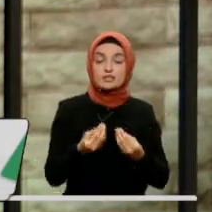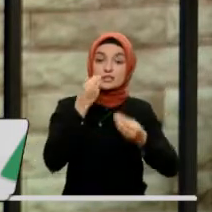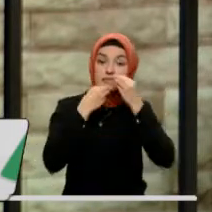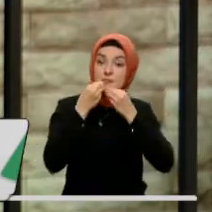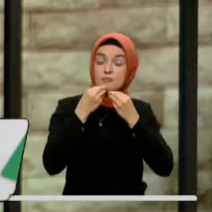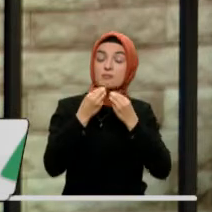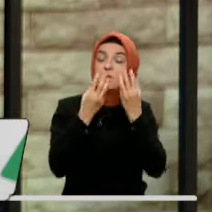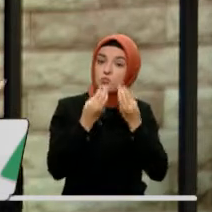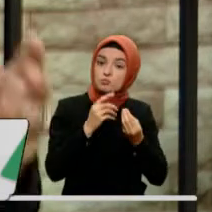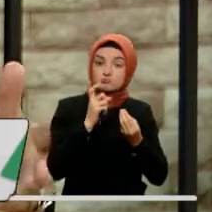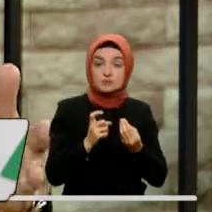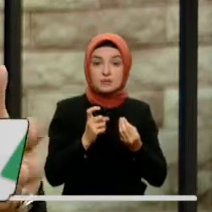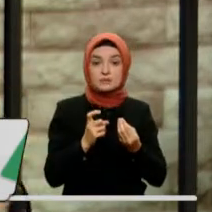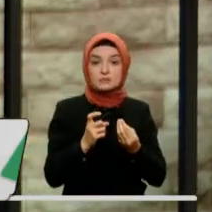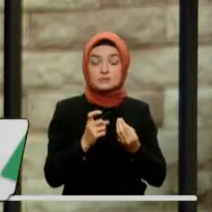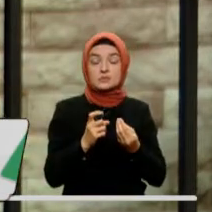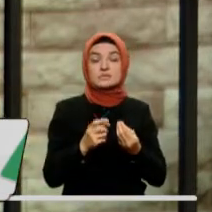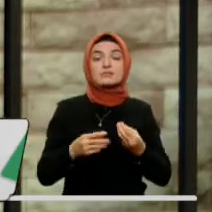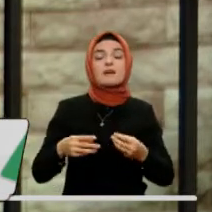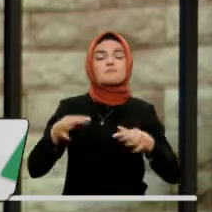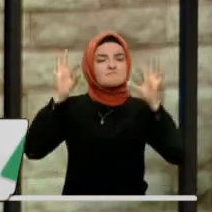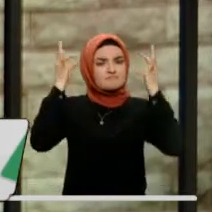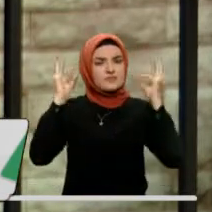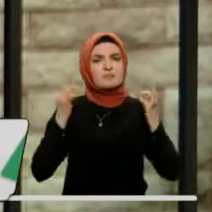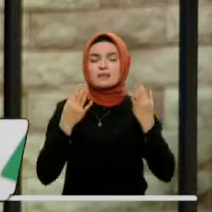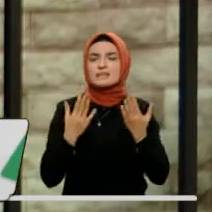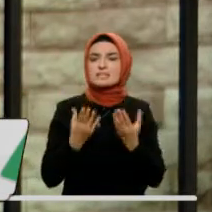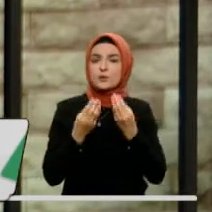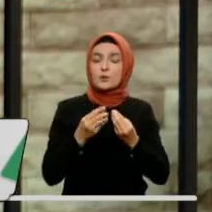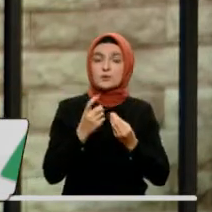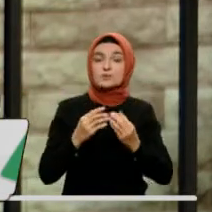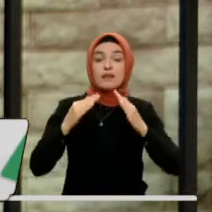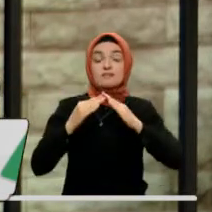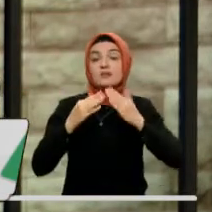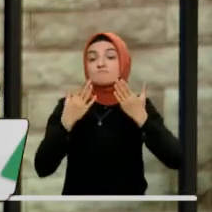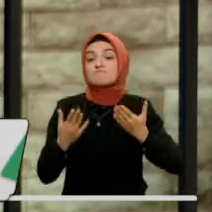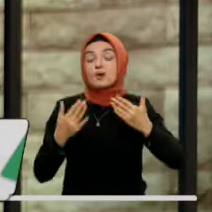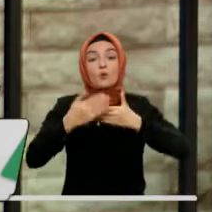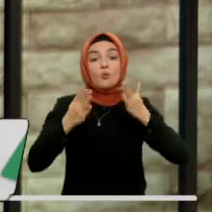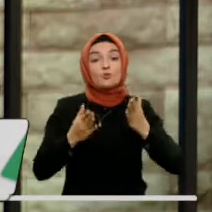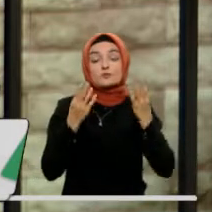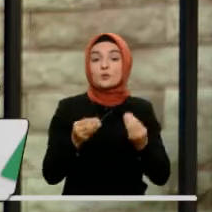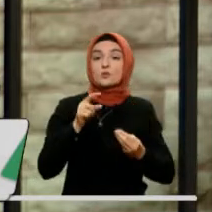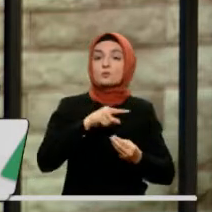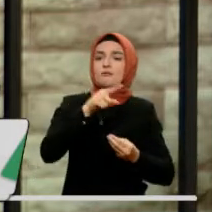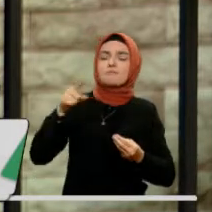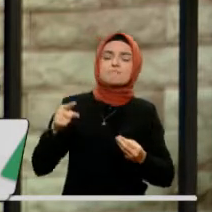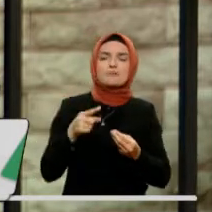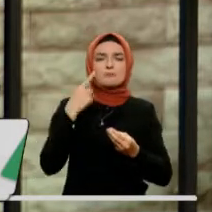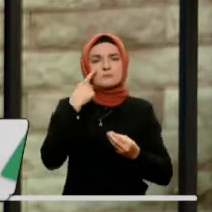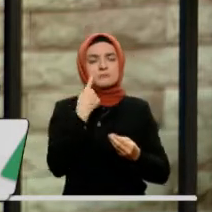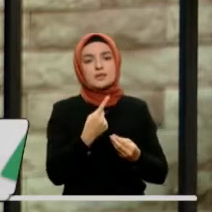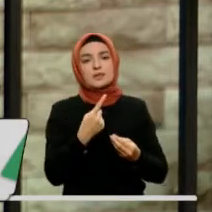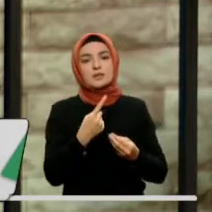olacak, sonra gelin başı nerede yapılacak, hangi gelin modeli olacak, ev kaç odalı olacak filan. Bunların hepsine baktığınızda aslında